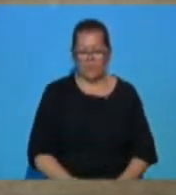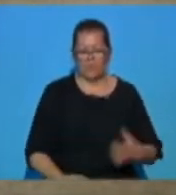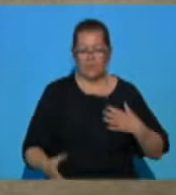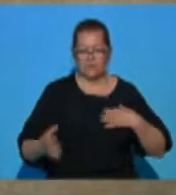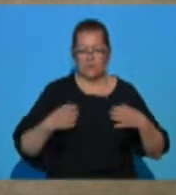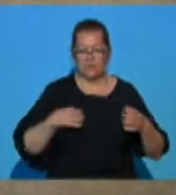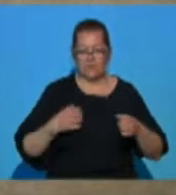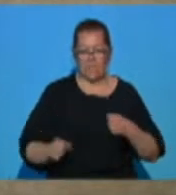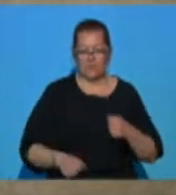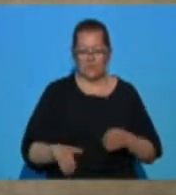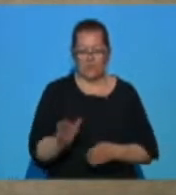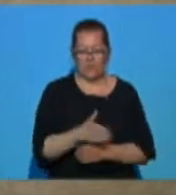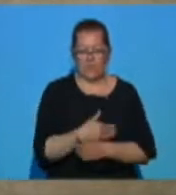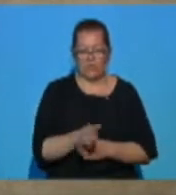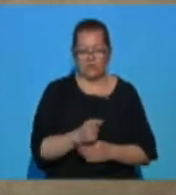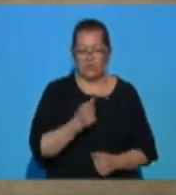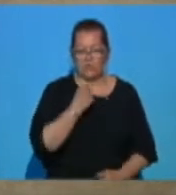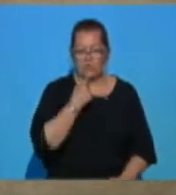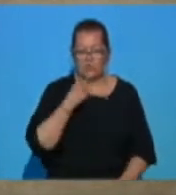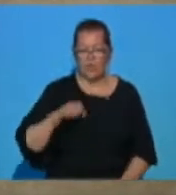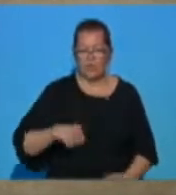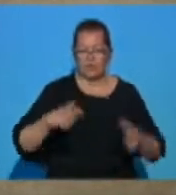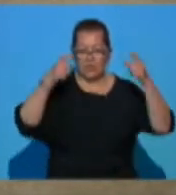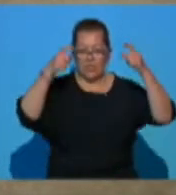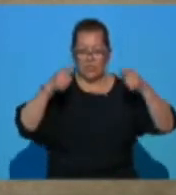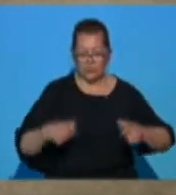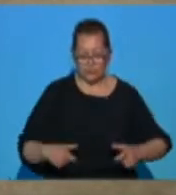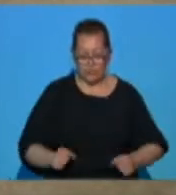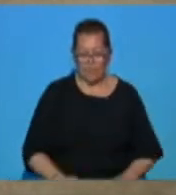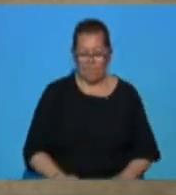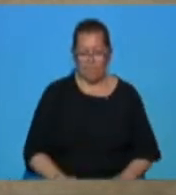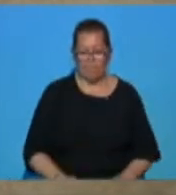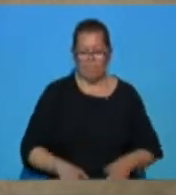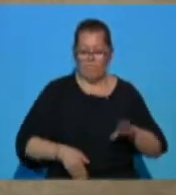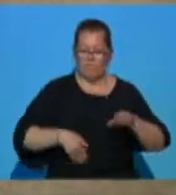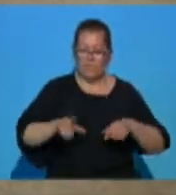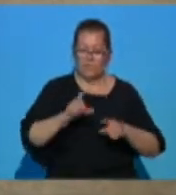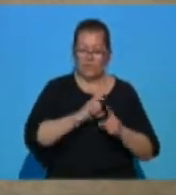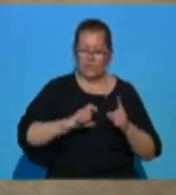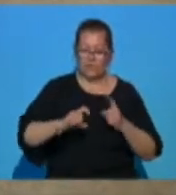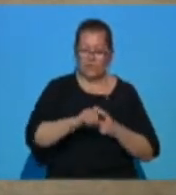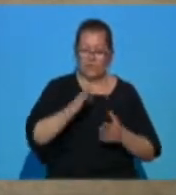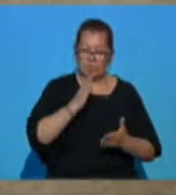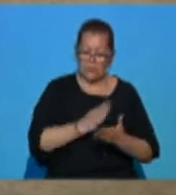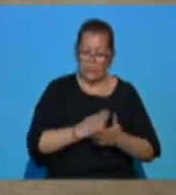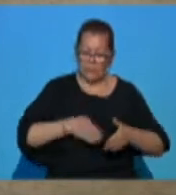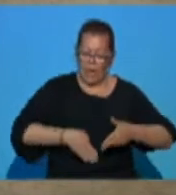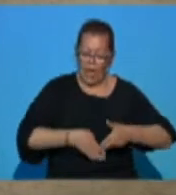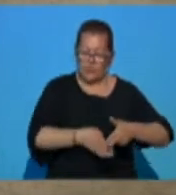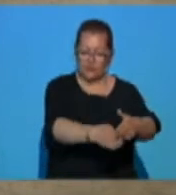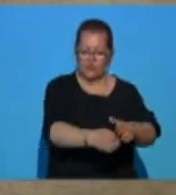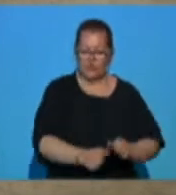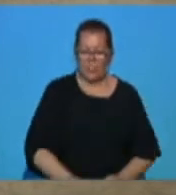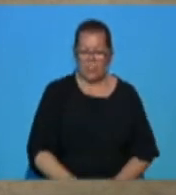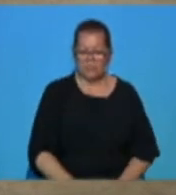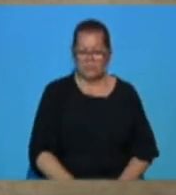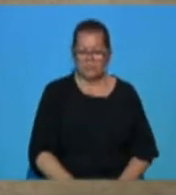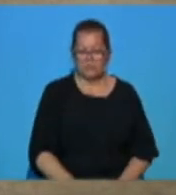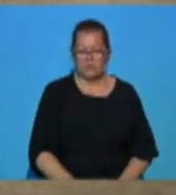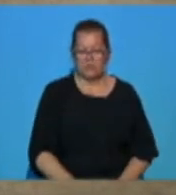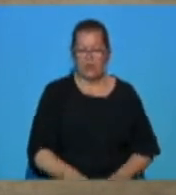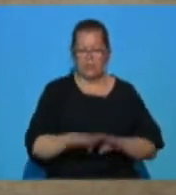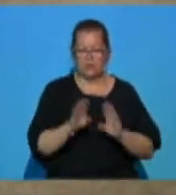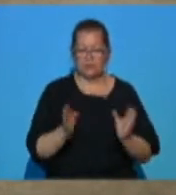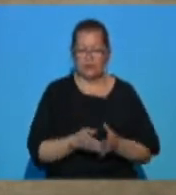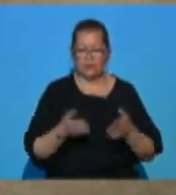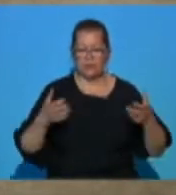Marin Sorescu din Craiova este o instituție a Ministerului Culturii. E firesc să îi sprijinim în tot ceea ce fac.